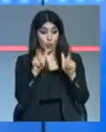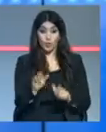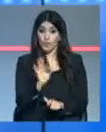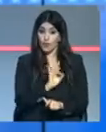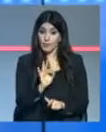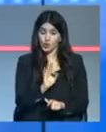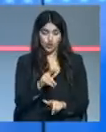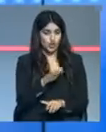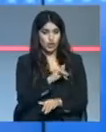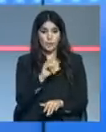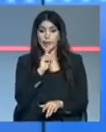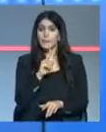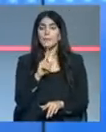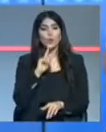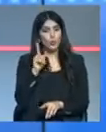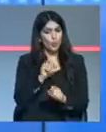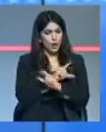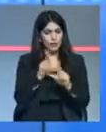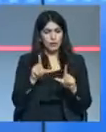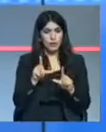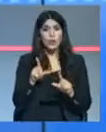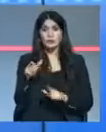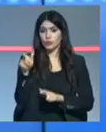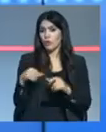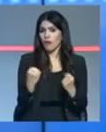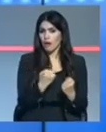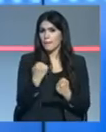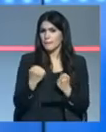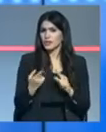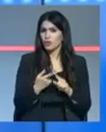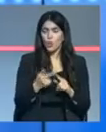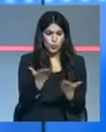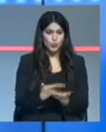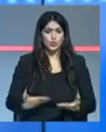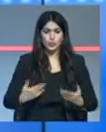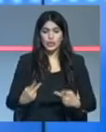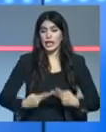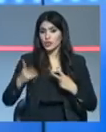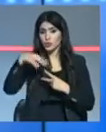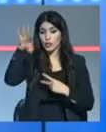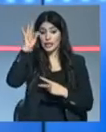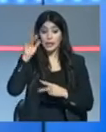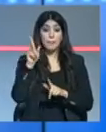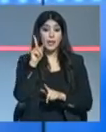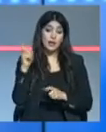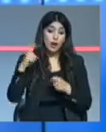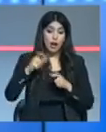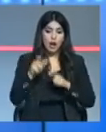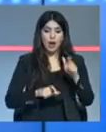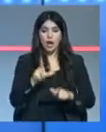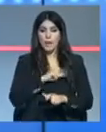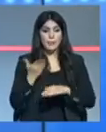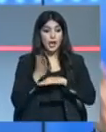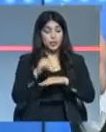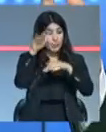وفي عديد المناسبات ونحن انتما تعرفوا انه المناسبات وعديده ظروف الامارات بها البلاد الا واثبت الامن جمهور يتهاون